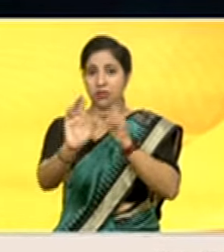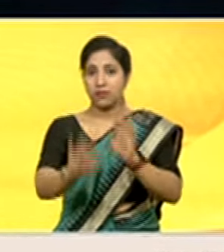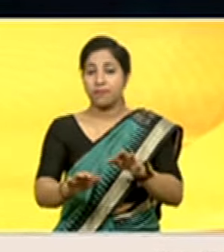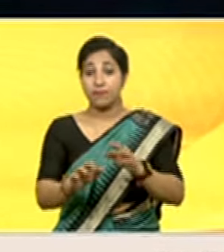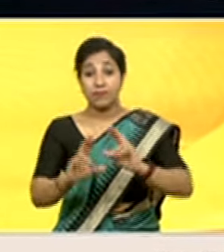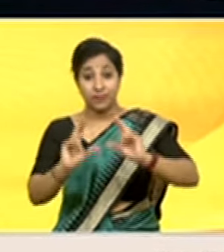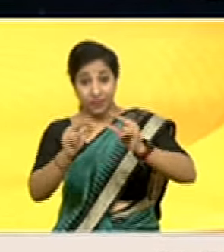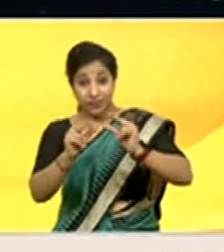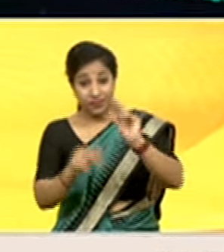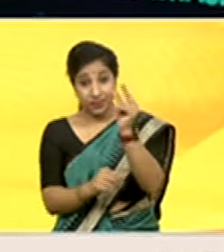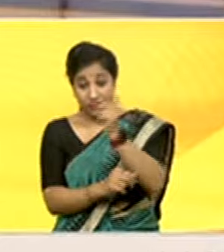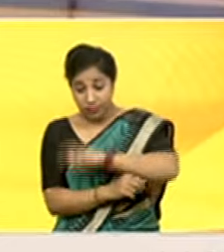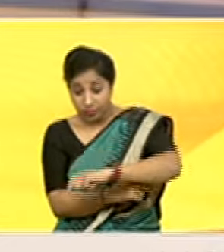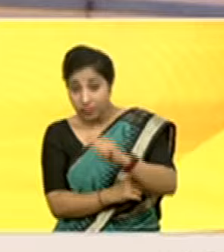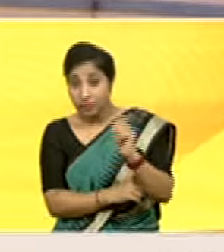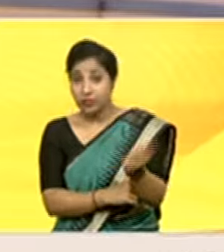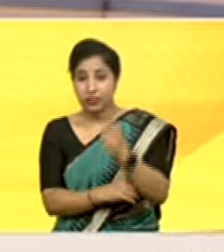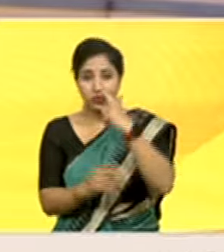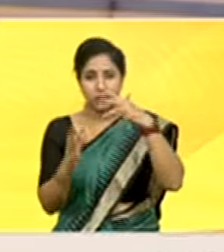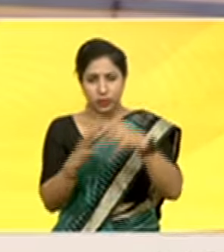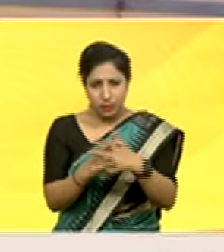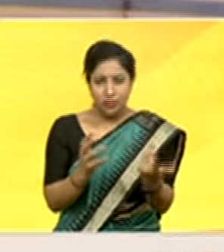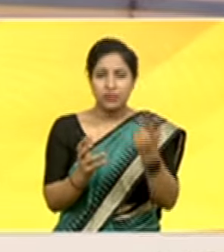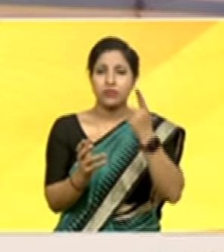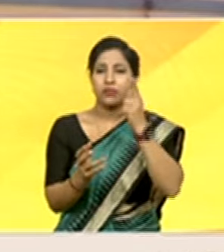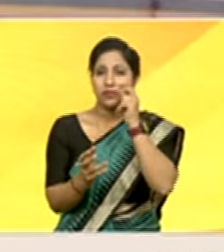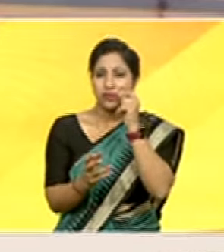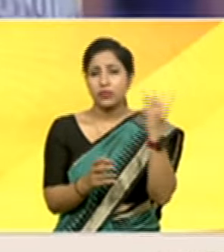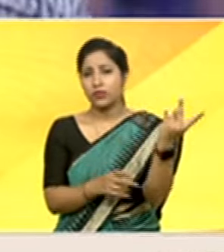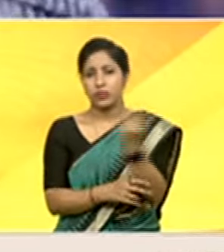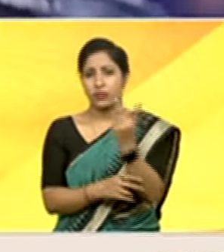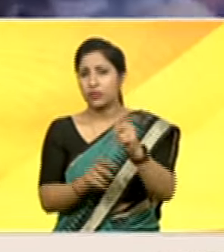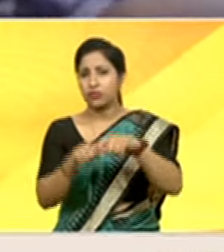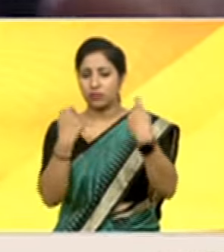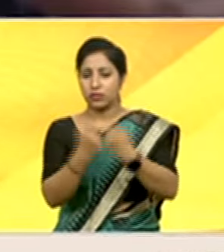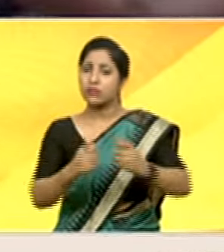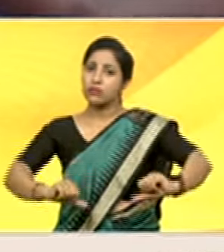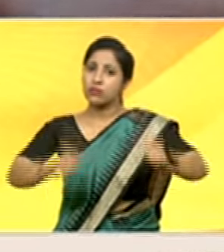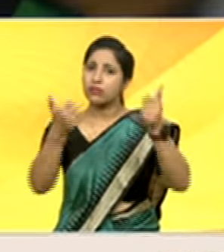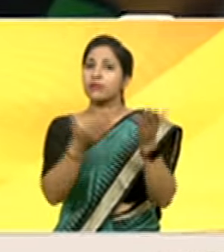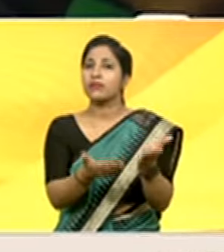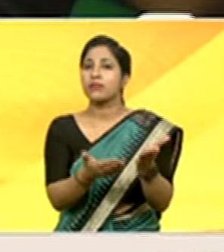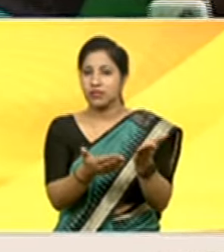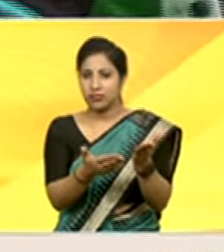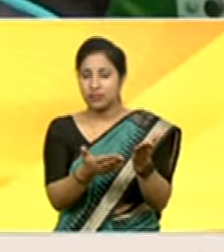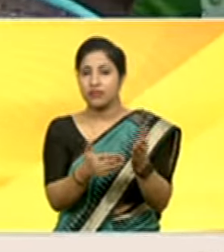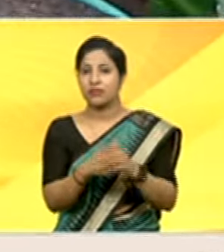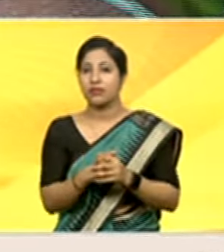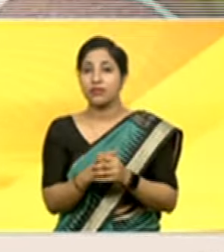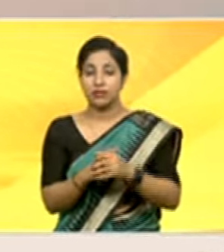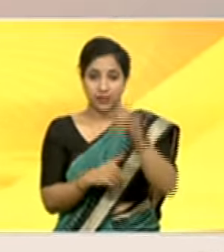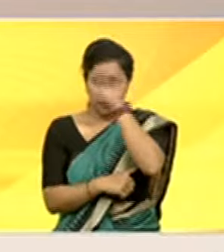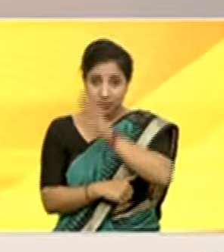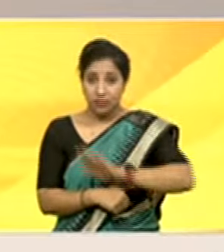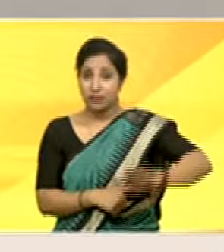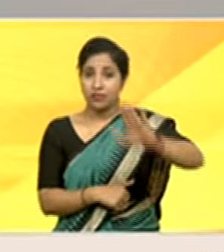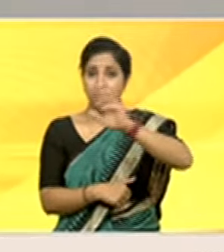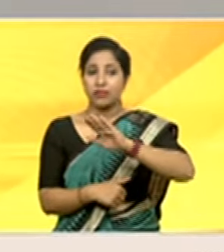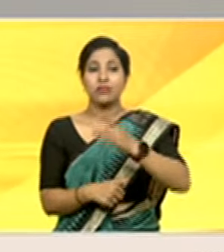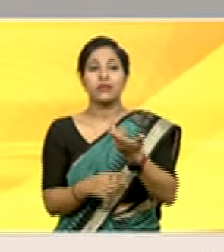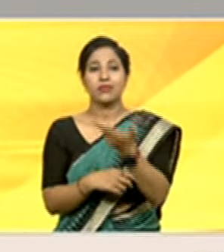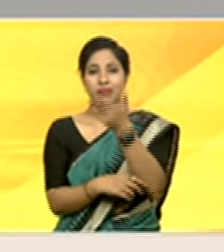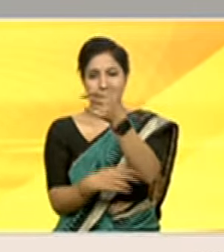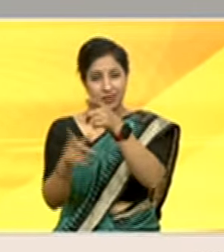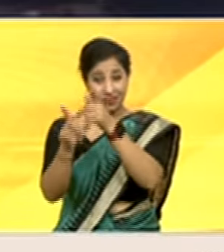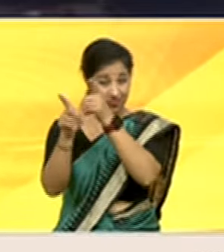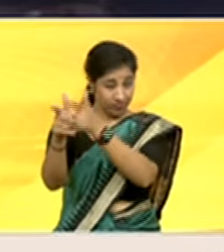में मैन और विमेन दोनों टीमें क्वालिफाइ कर चुकी है भारतिय शॉटगन टीम